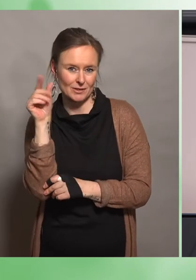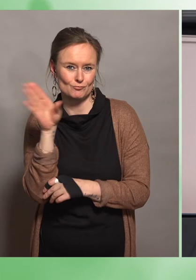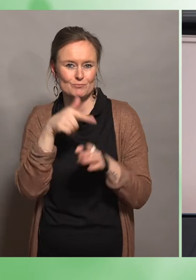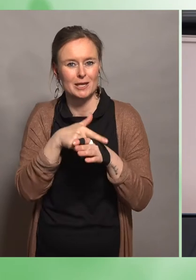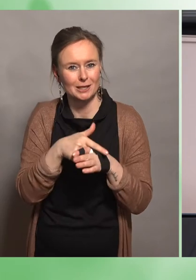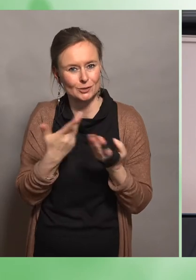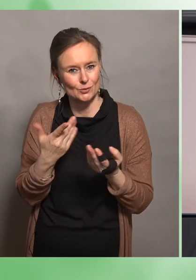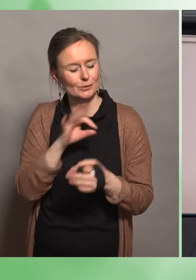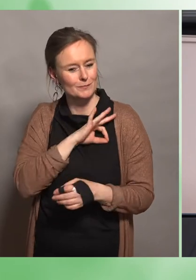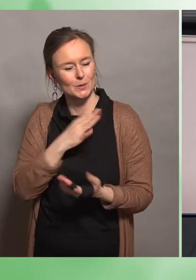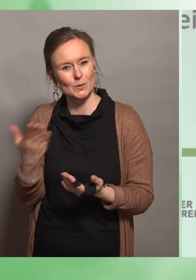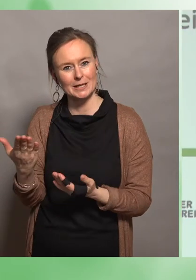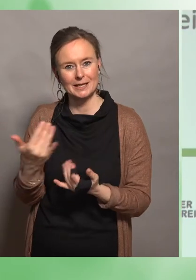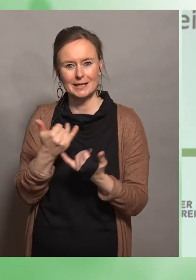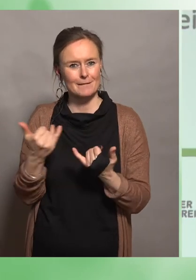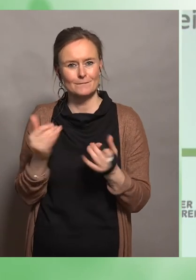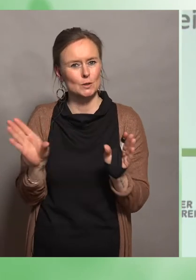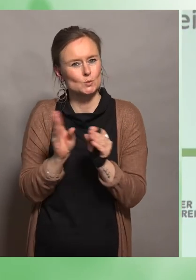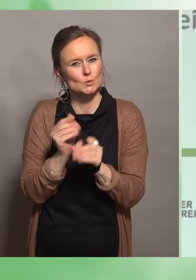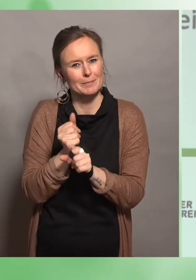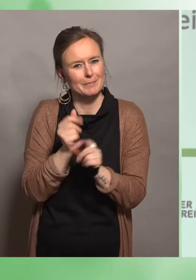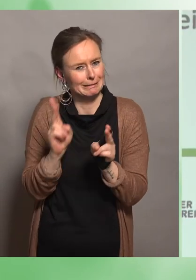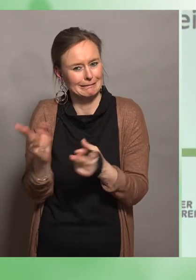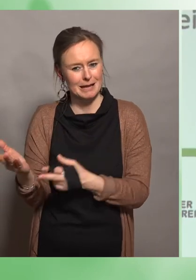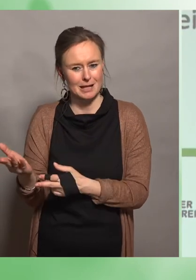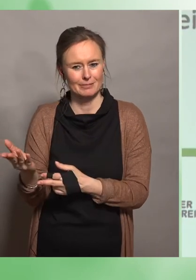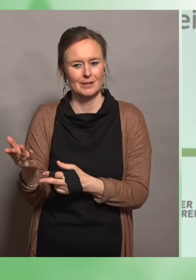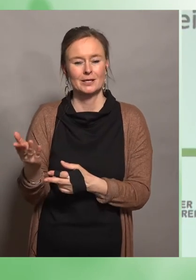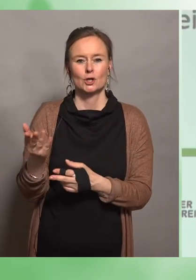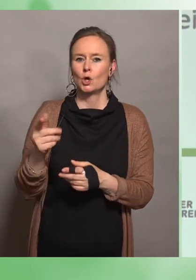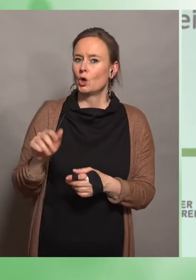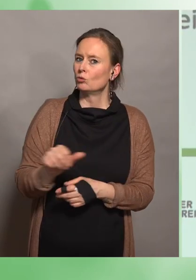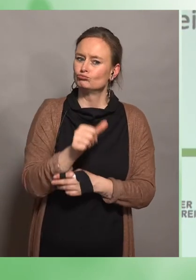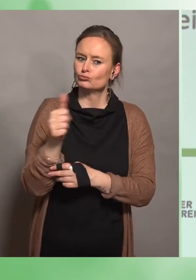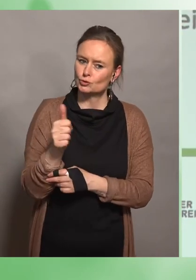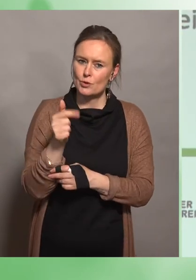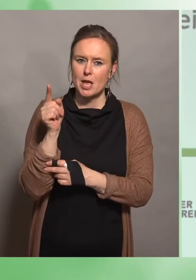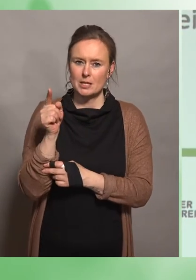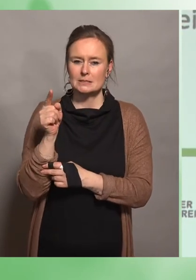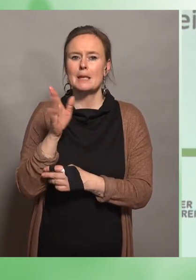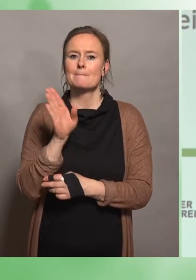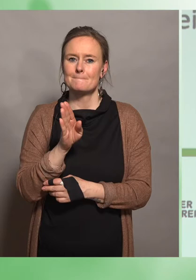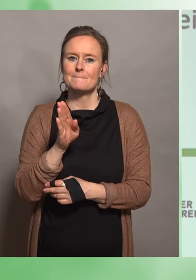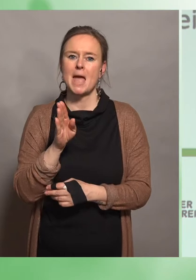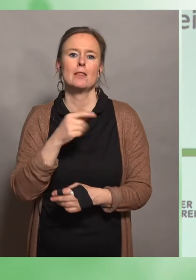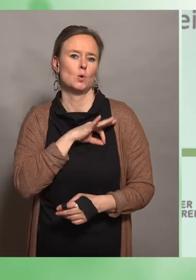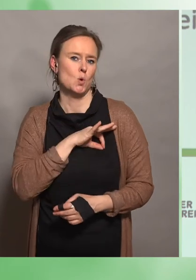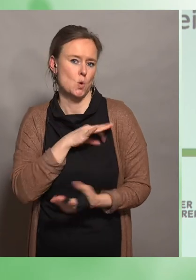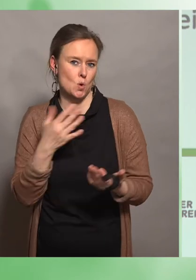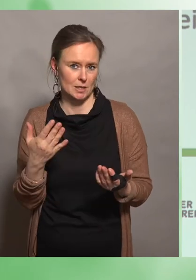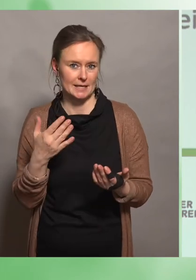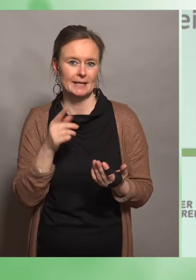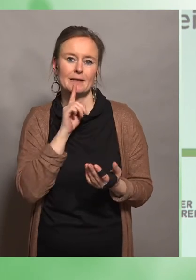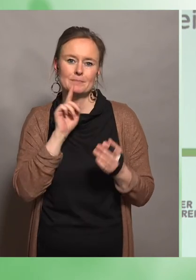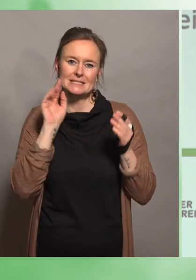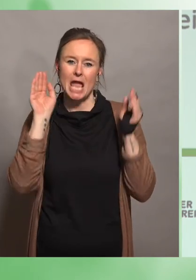wie habt ihr euch da eingespielt? Zuerst erklärt einmal ein Mitarbeiter, er hat eine kognitive Einschränkung. Ist ein Mitarbeiter, der sich für